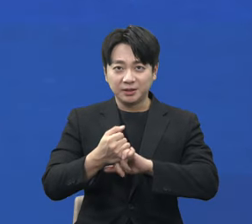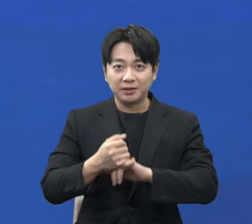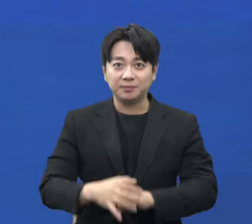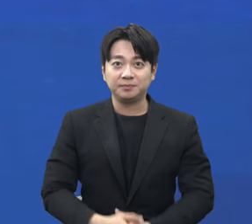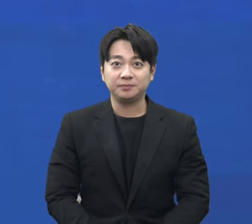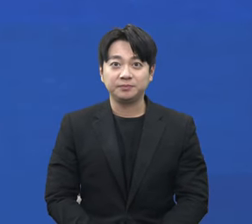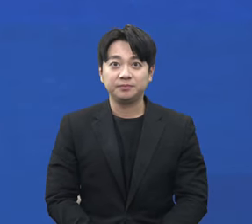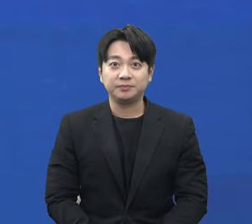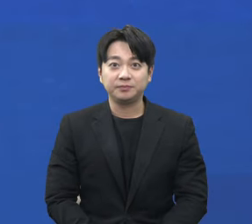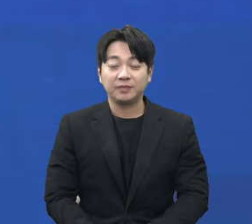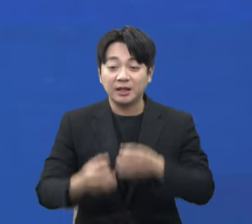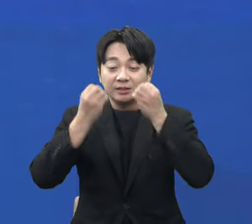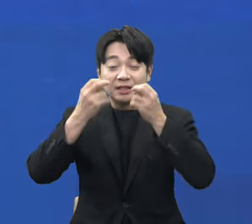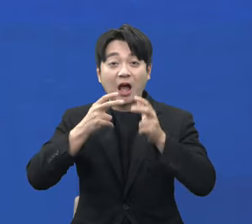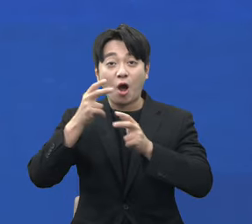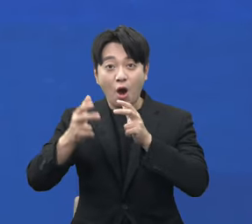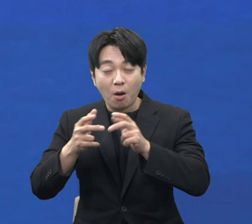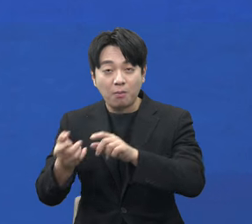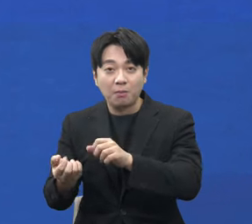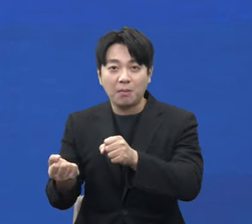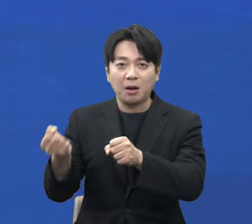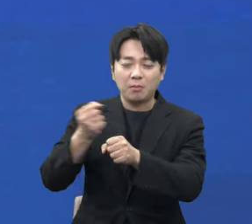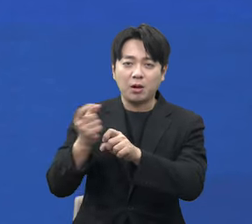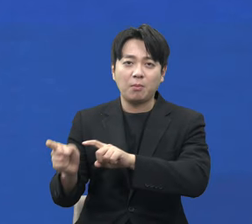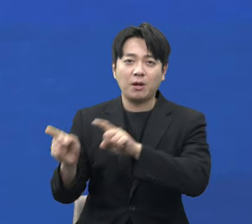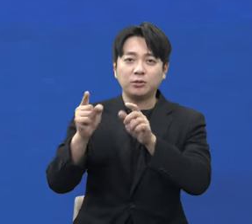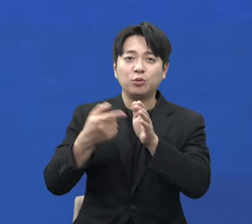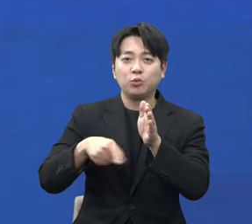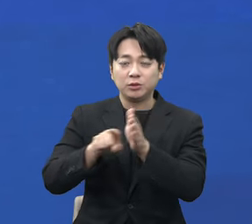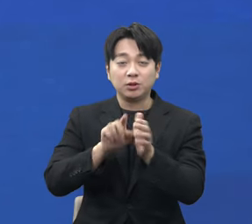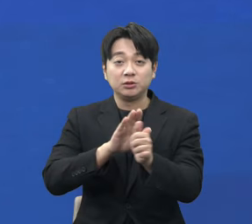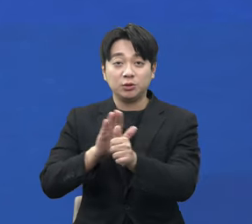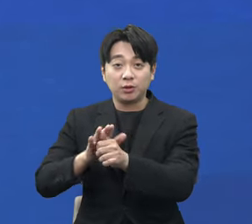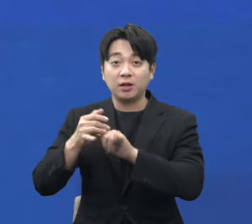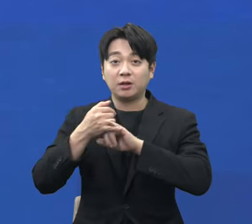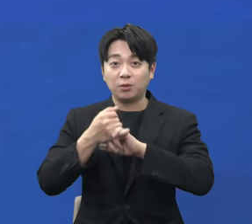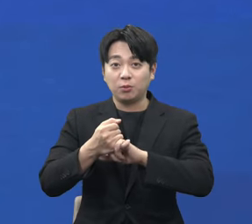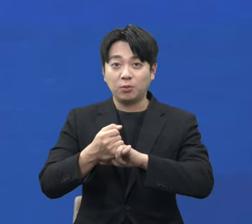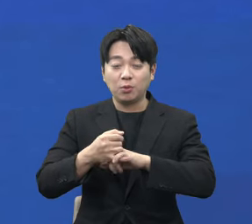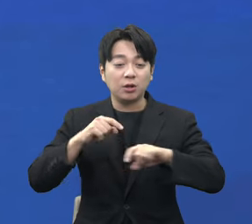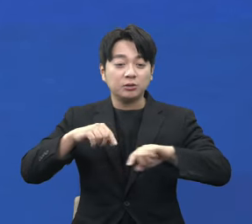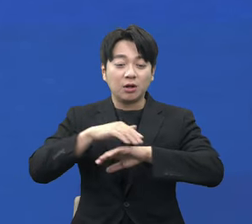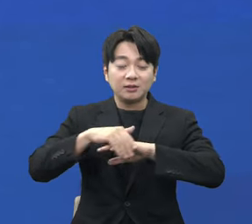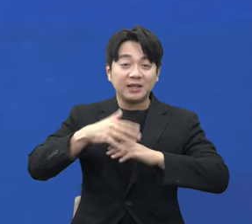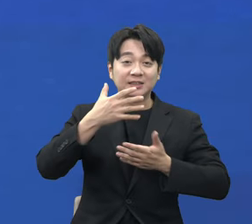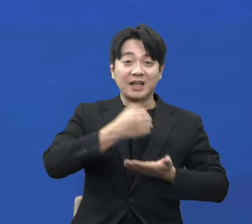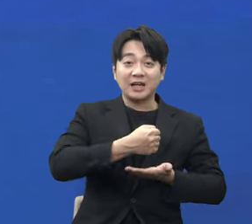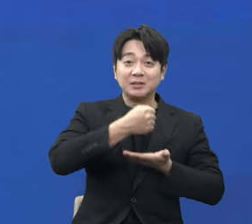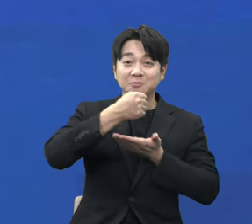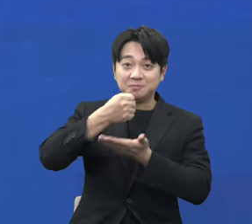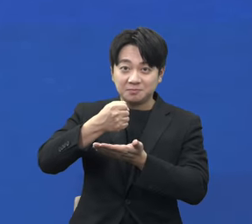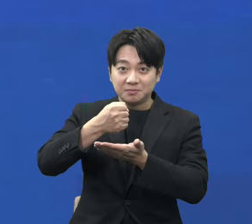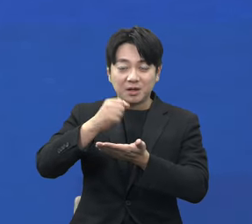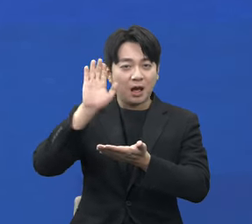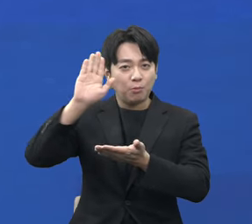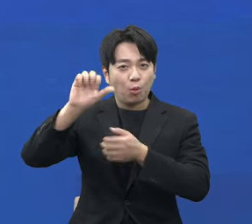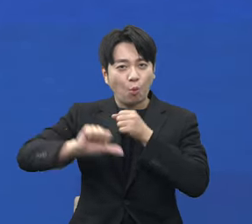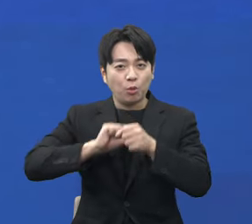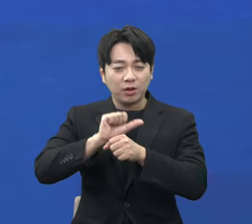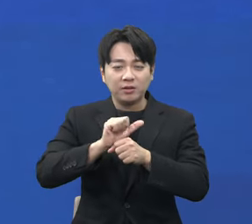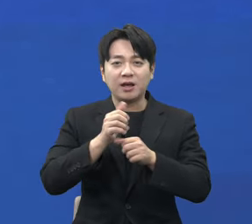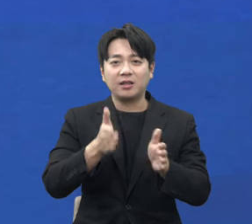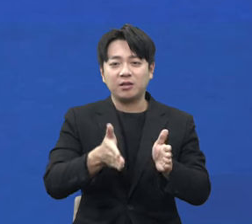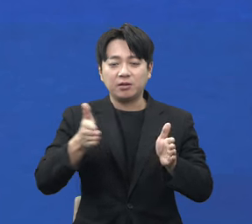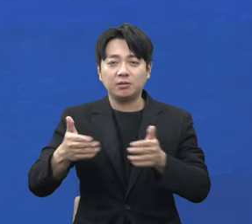강화하겠습니다. 경영난에 빠진 자영업자 소상인에게 정책자금 상환기간을 최대 5년까지